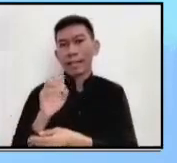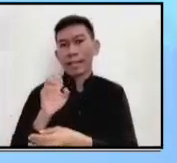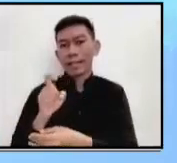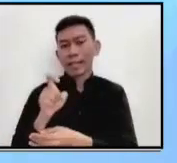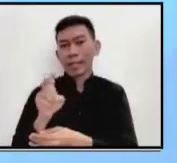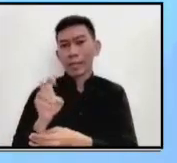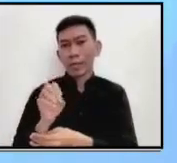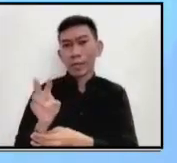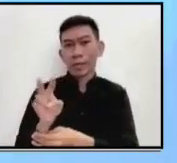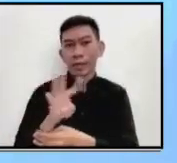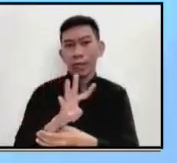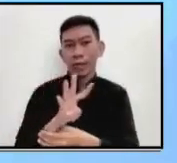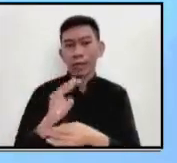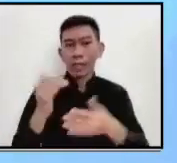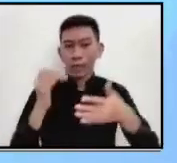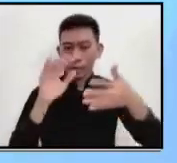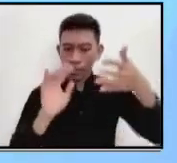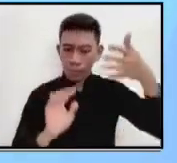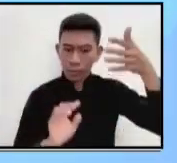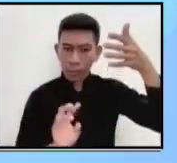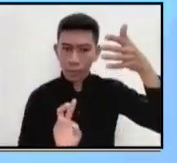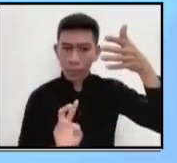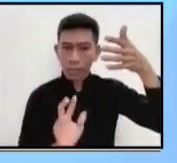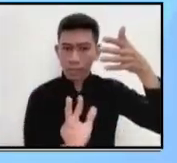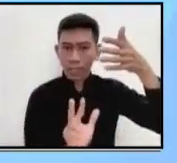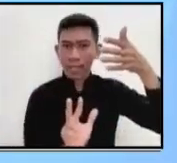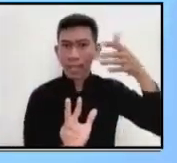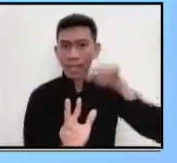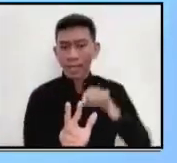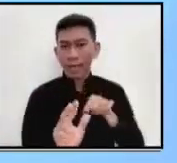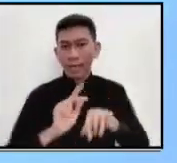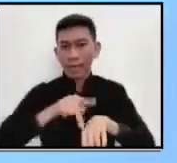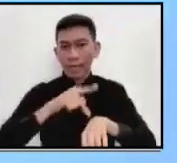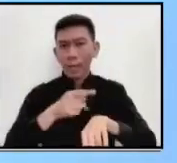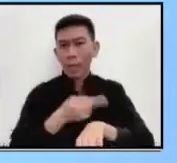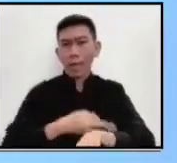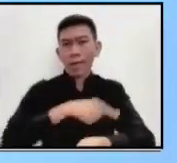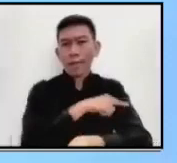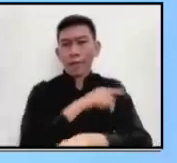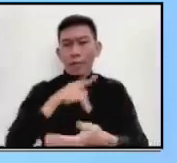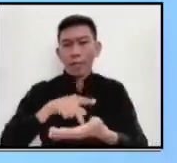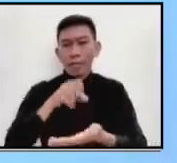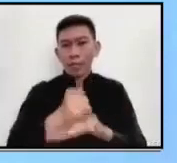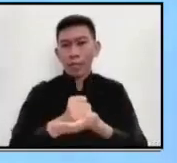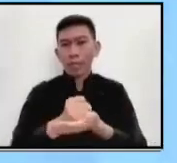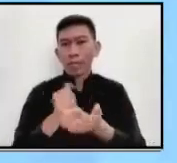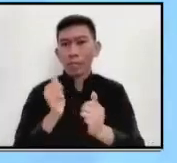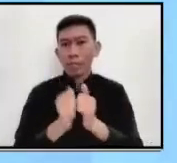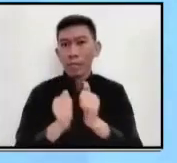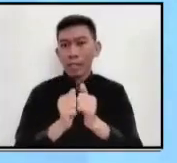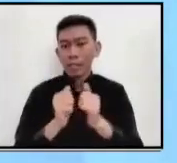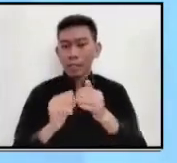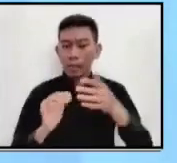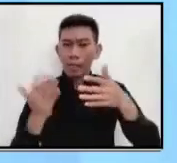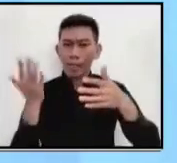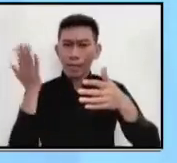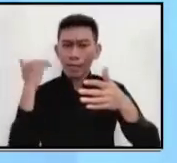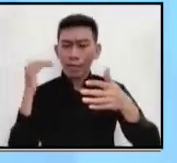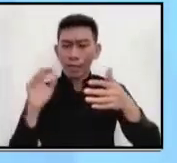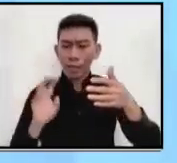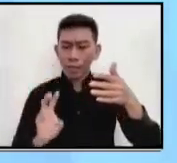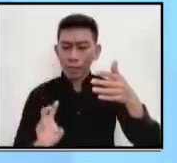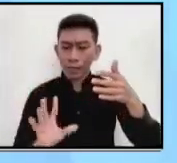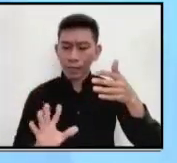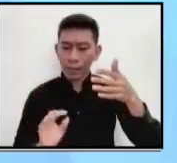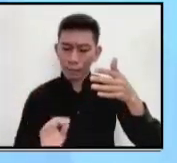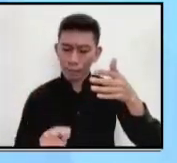Pang-73 ang Pilipinas sa most powerful passport in the world. Mas mataas ng 2 baitang sa dati nitong pwesto noong